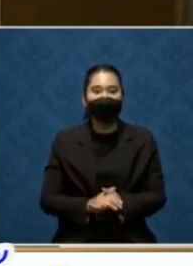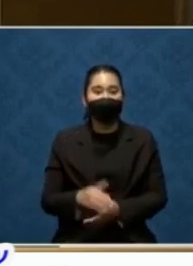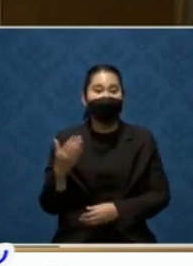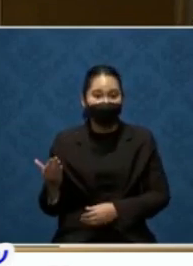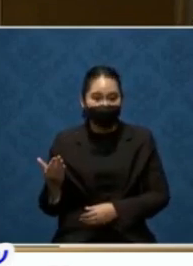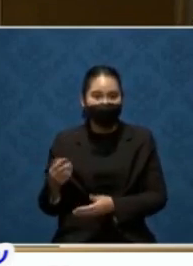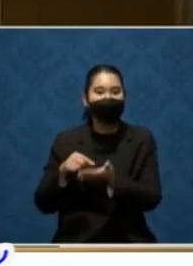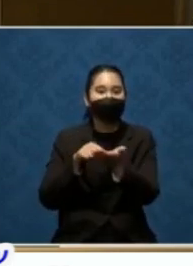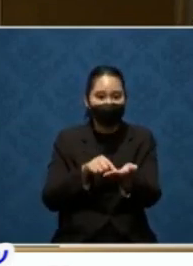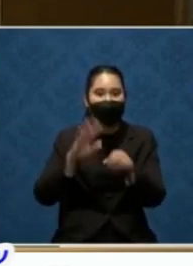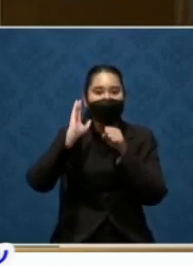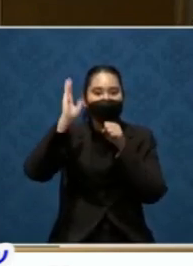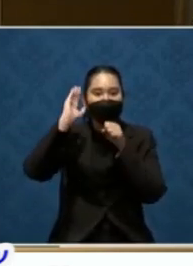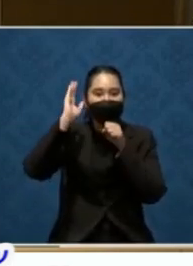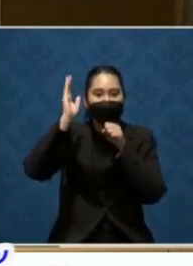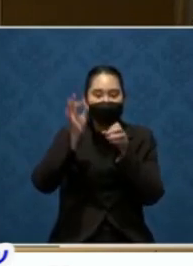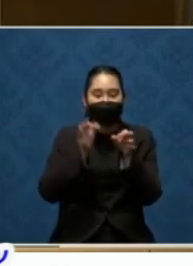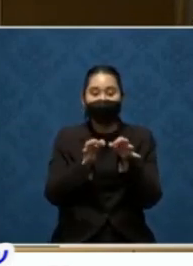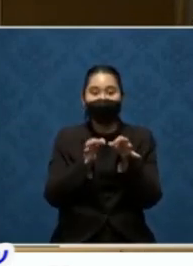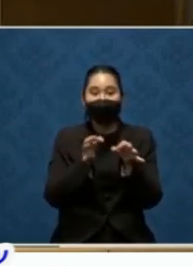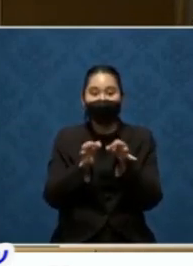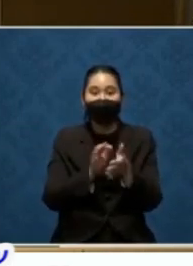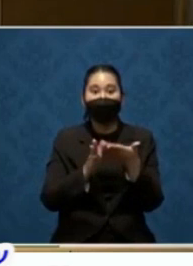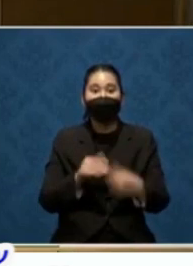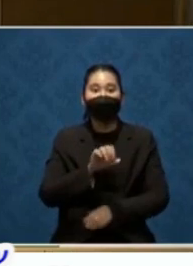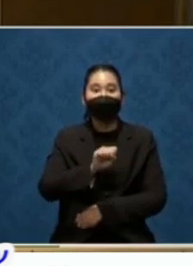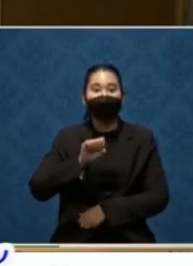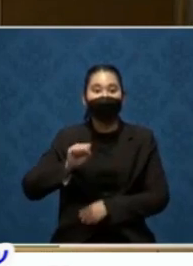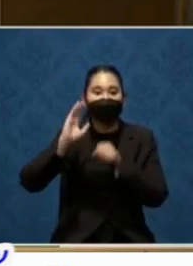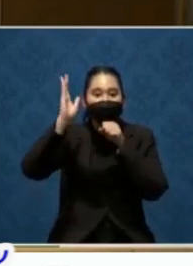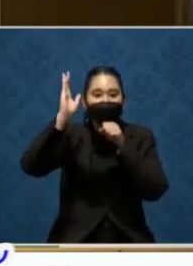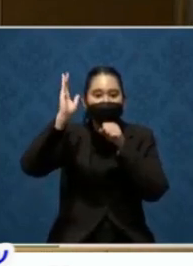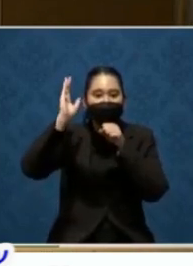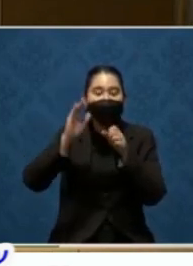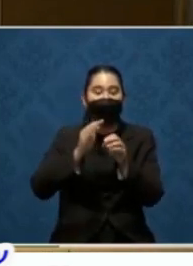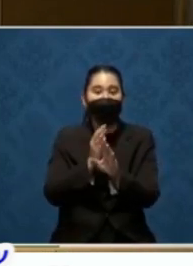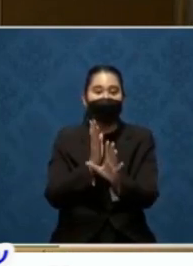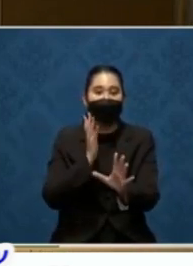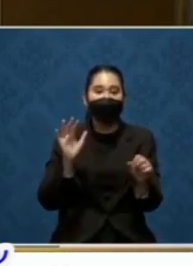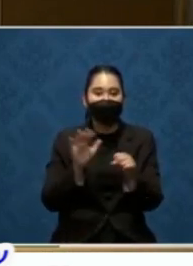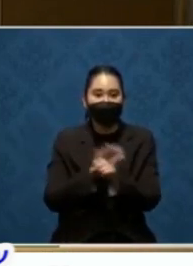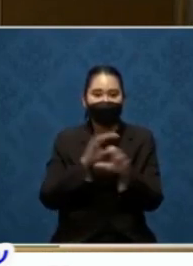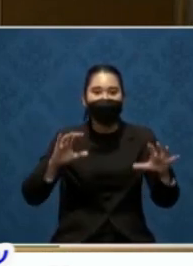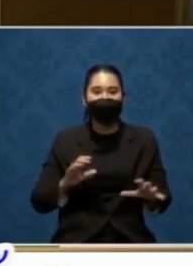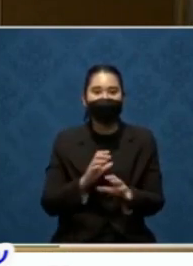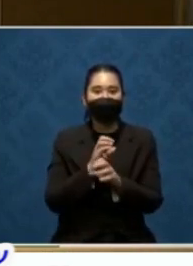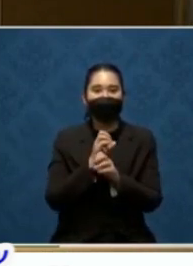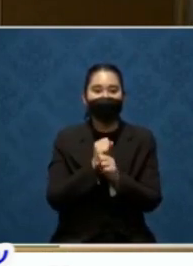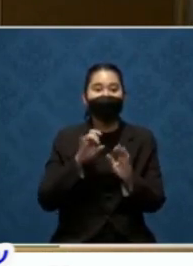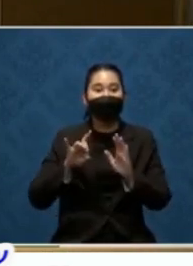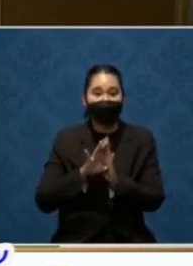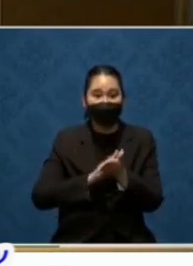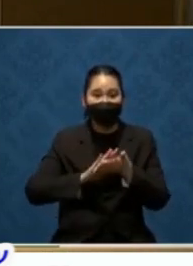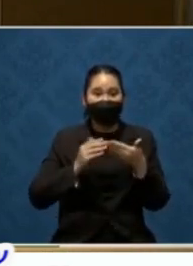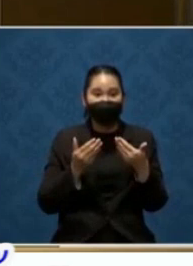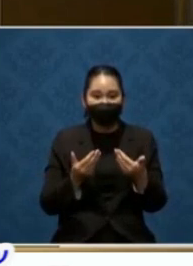อได้แถลงเหตุผลสมาชิกอภิปรายโดยทั่วถึงครบถ้วนแล้วผู้เสนอได้สรุปอีกครั้งหนึ่งเรียบร้อย